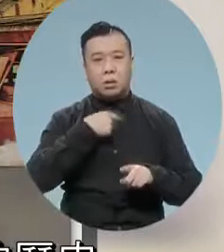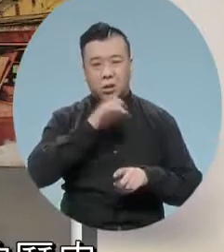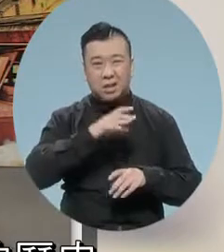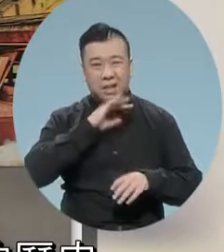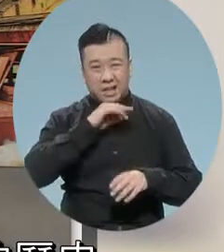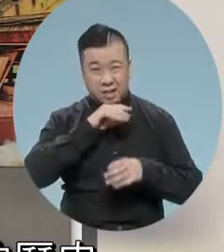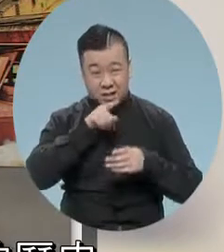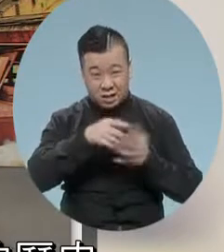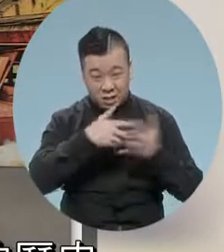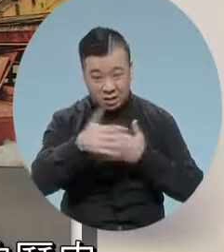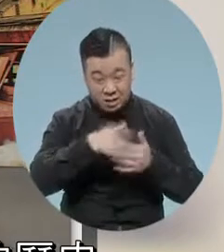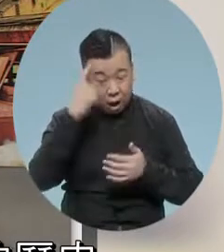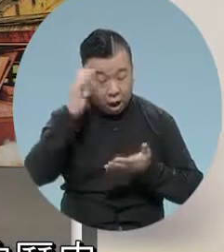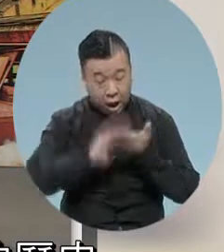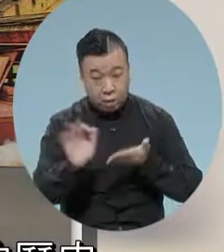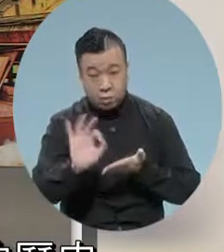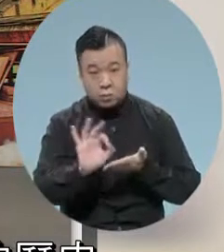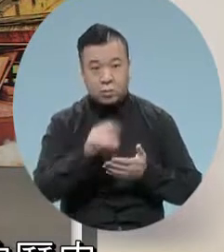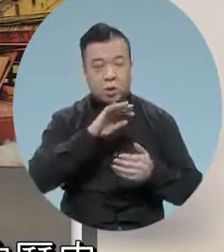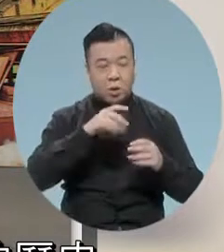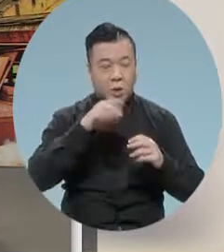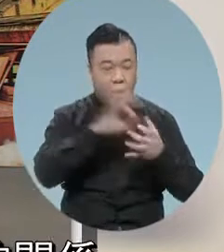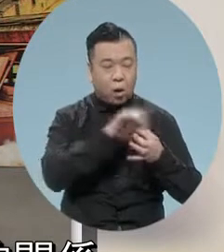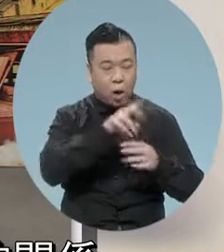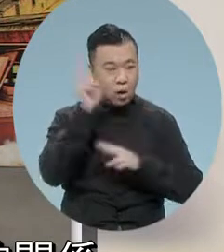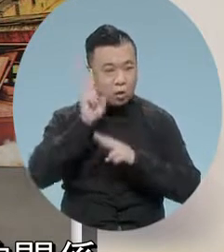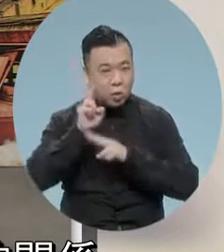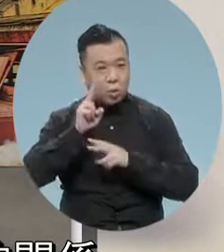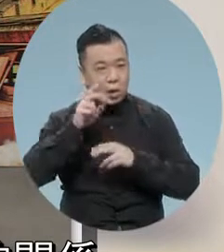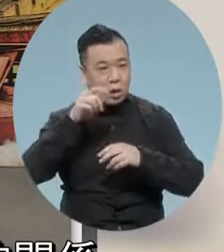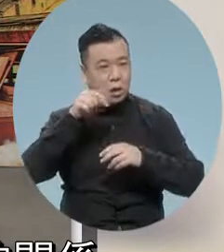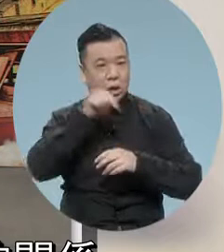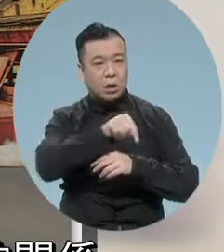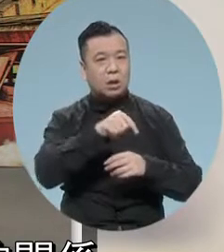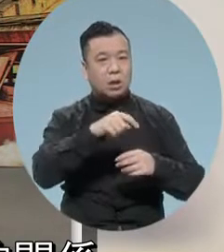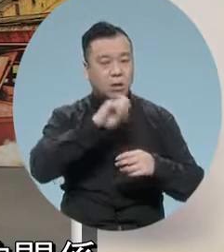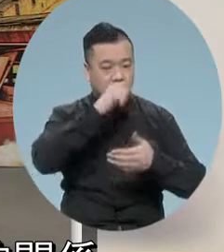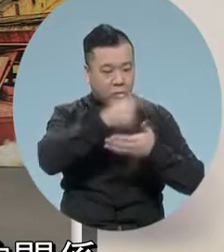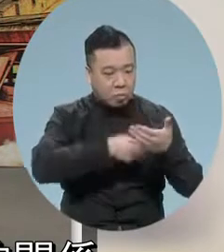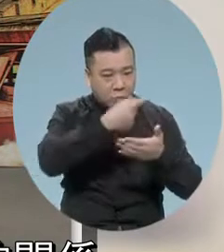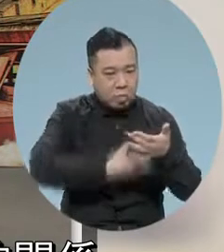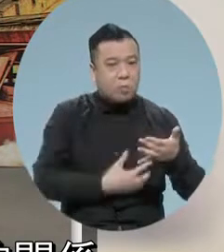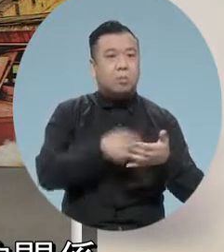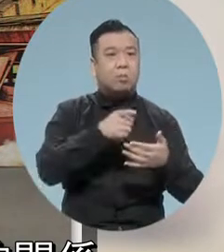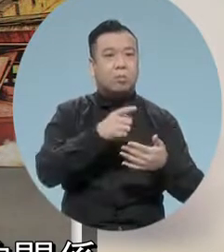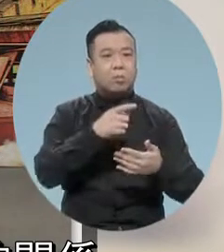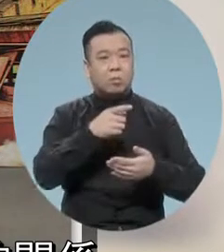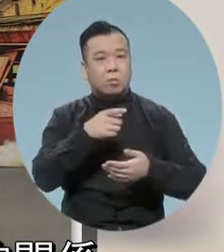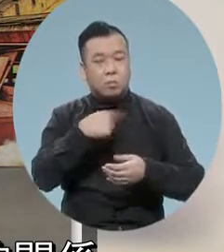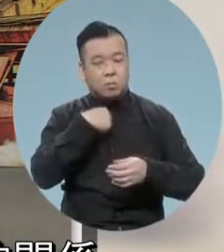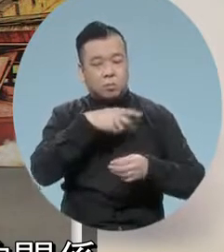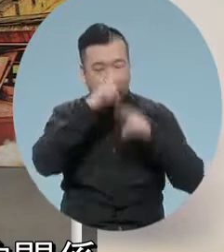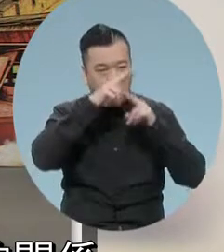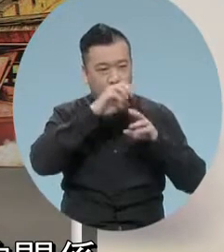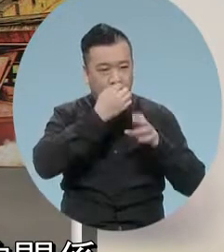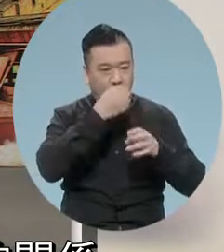去充分去讓自己去認識多啲關於黨嘅歷史、黨嘅一啲嘅憲制上嘅地位、一啲黨同